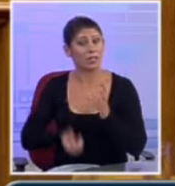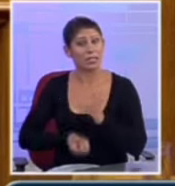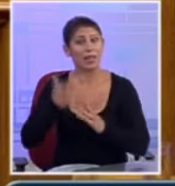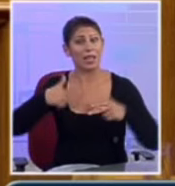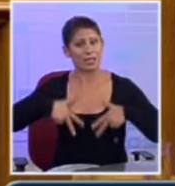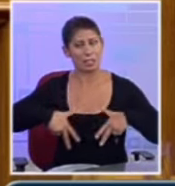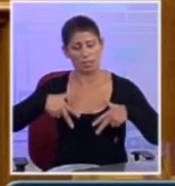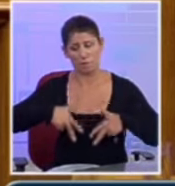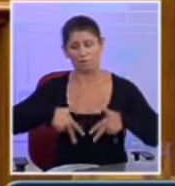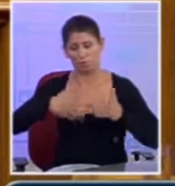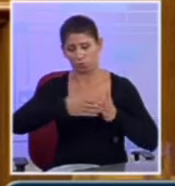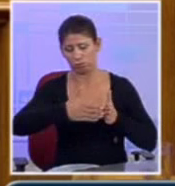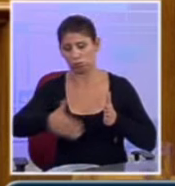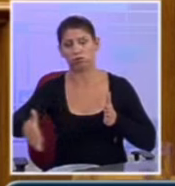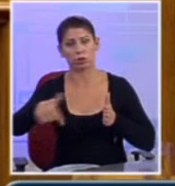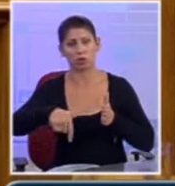κυβερνητική μας θητεία.